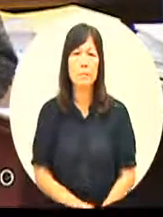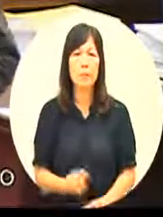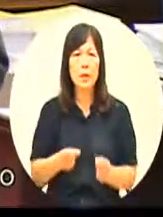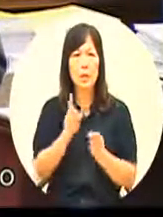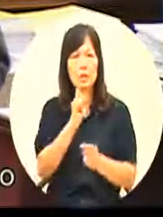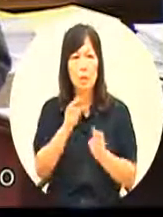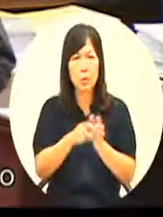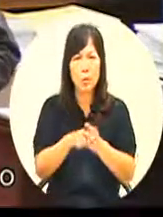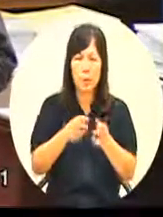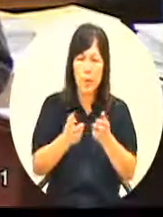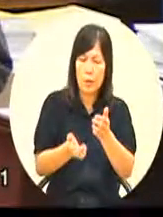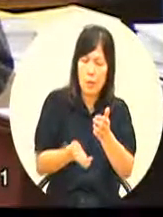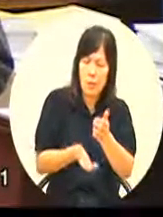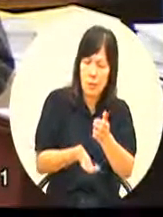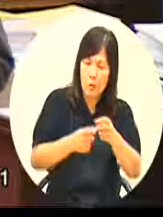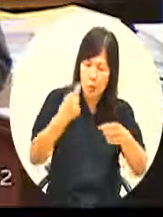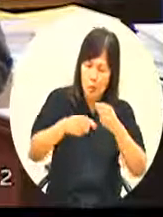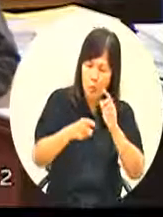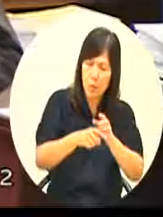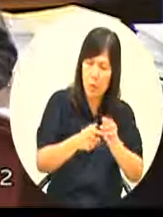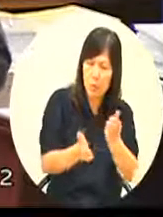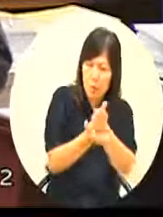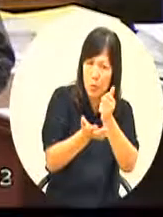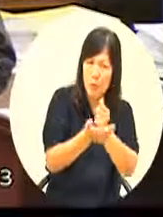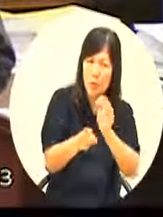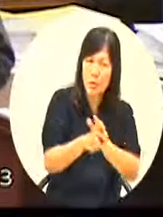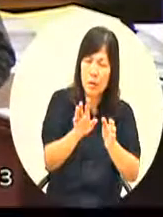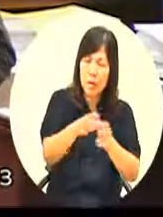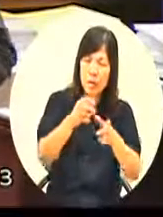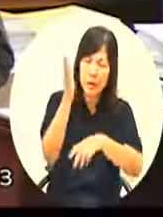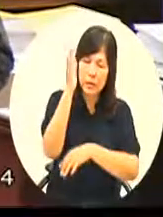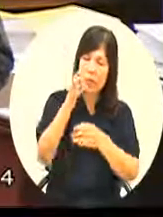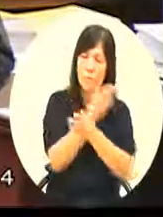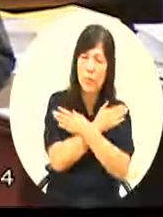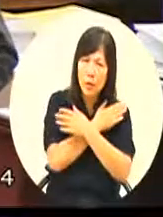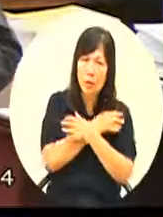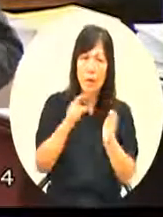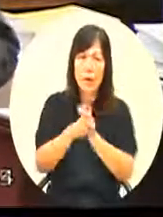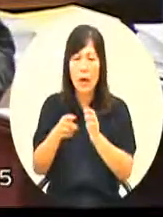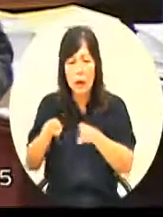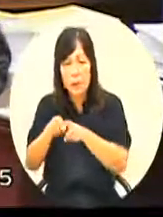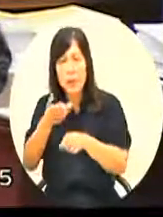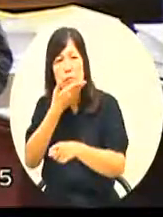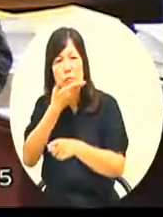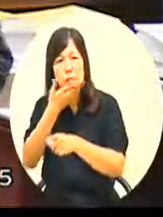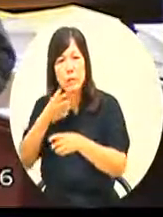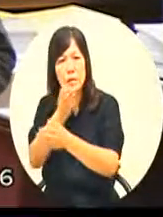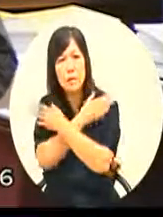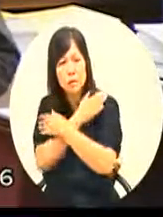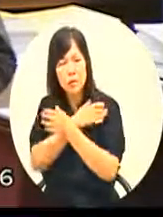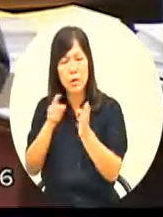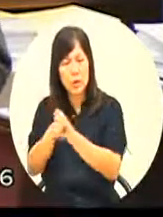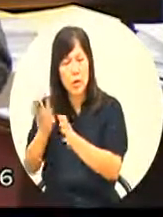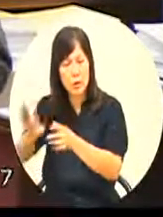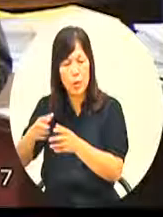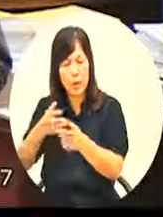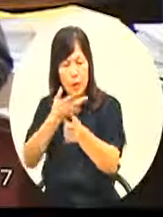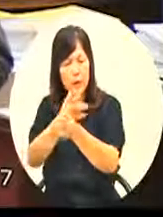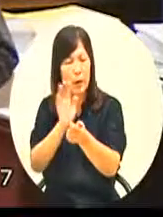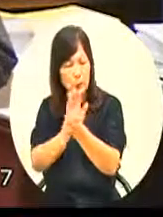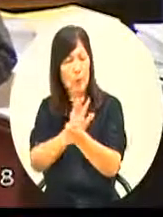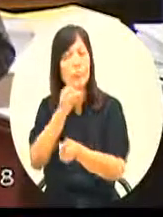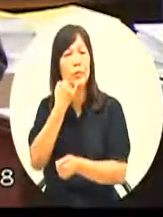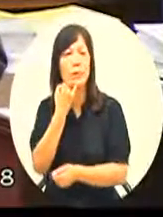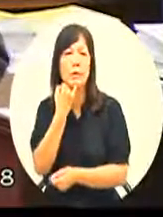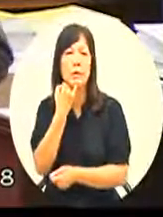们鼓励公托，那私托的部分是不是要做更多的沟通跟协调，让他们一些优秀的私托其实也可以提供很好的服务出